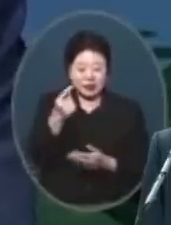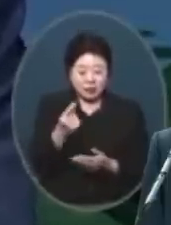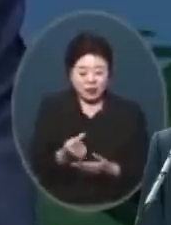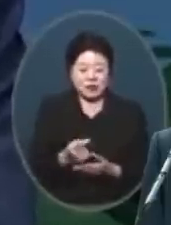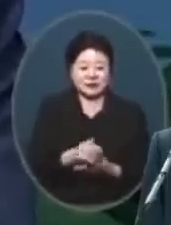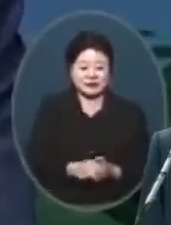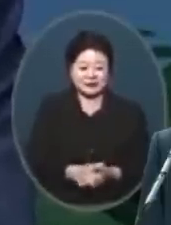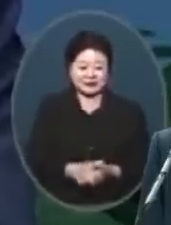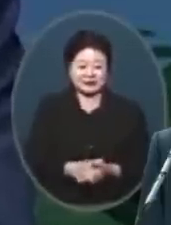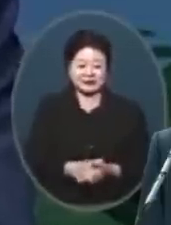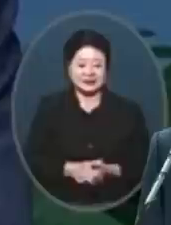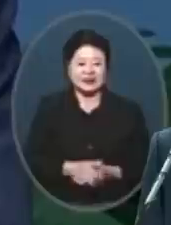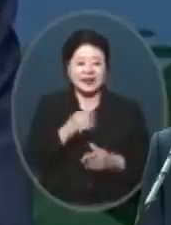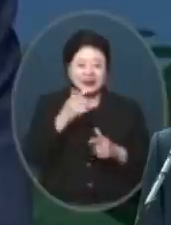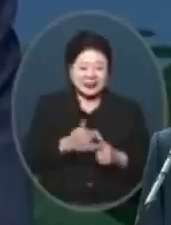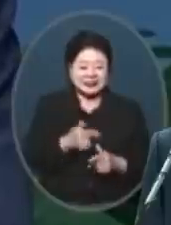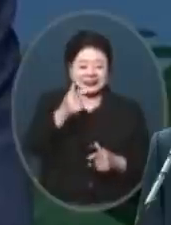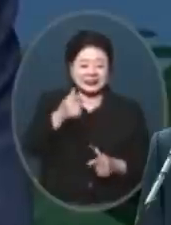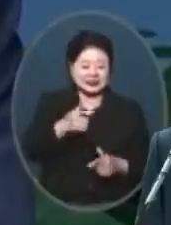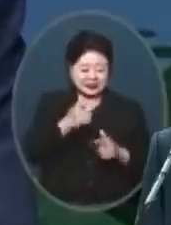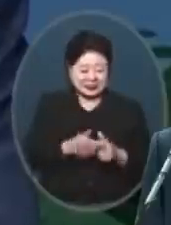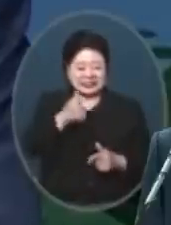따라하시라고 전부 다 따라서